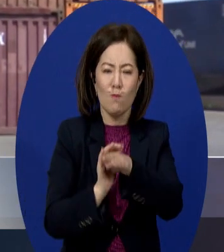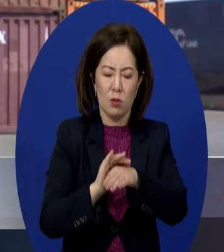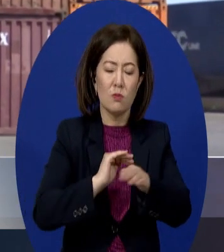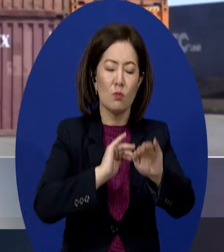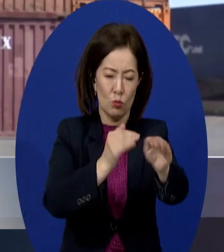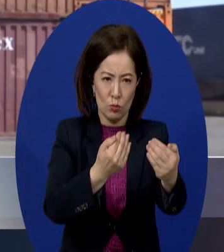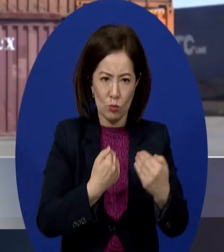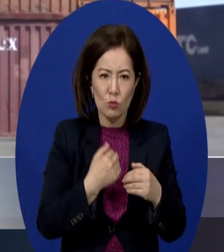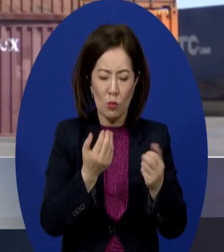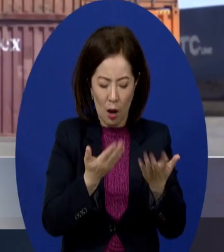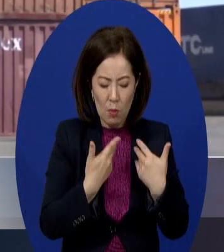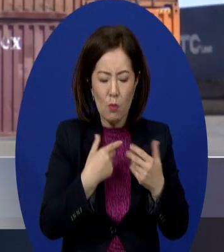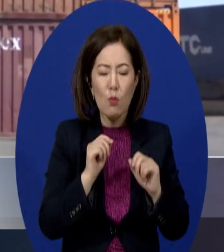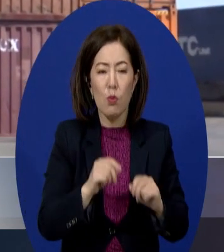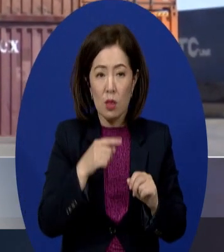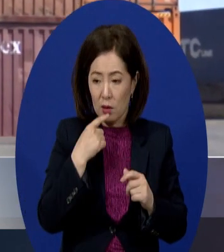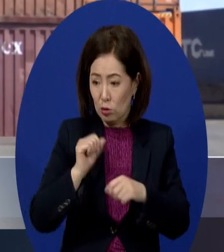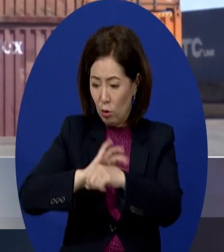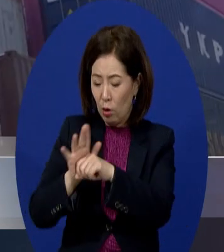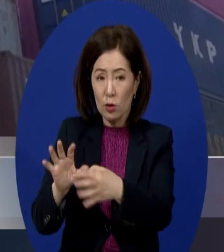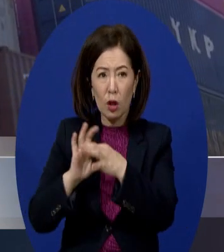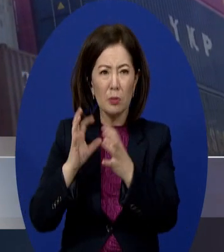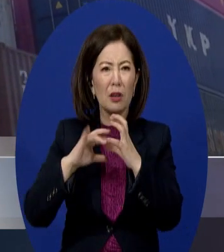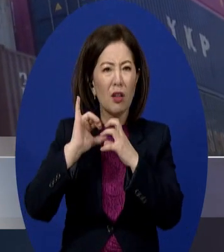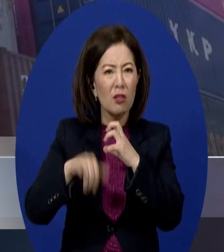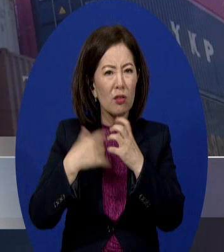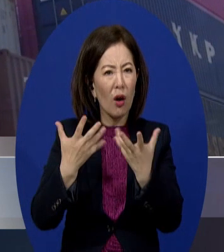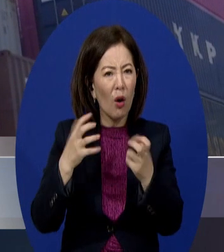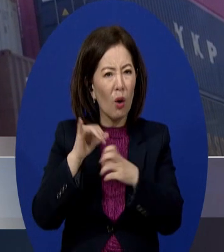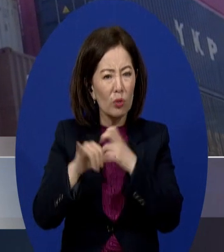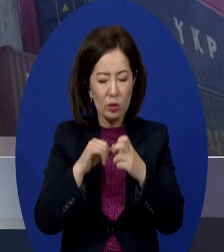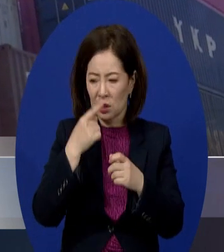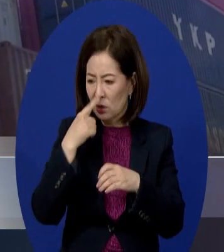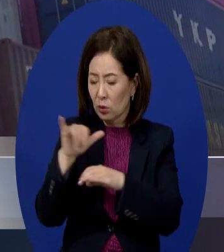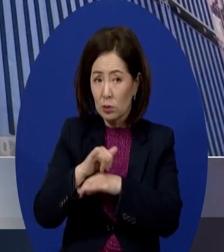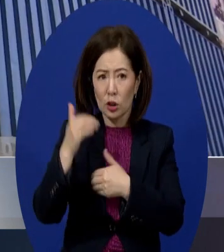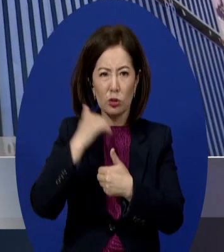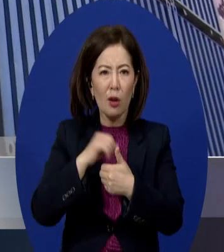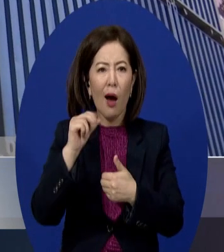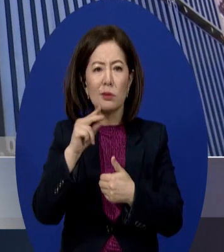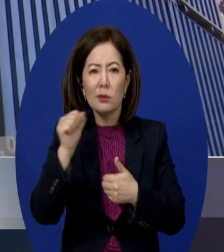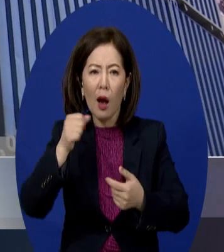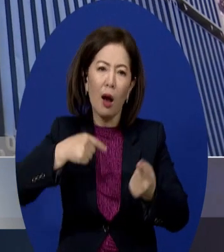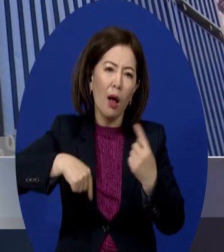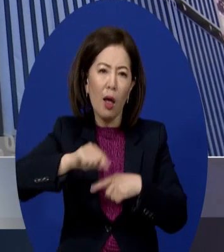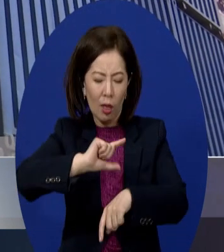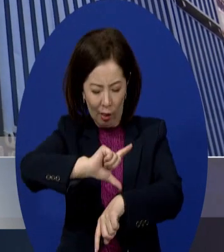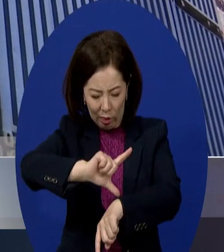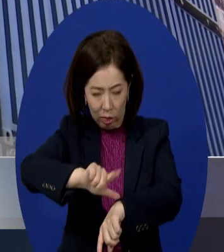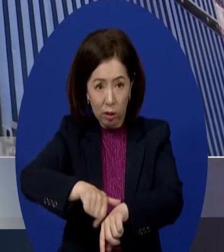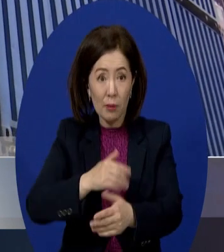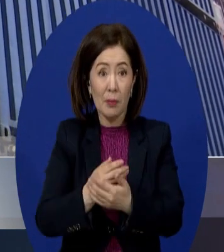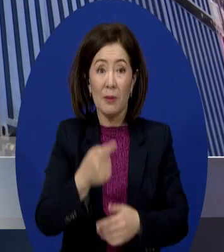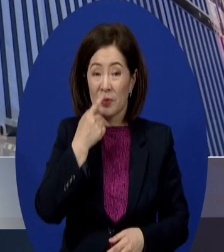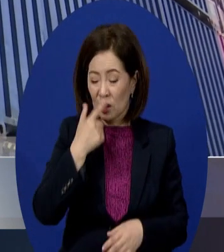төрлөө. Цар талаас тахлаас шалтгаалan дэлхийн олон улсад төдийгүй бүгд найрамд хятад улсад дотооддоо ачаа тээврийн эргэлт удаашралтай байгааг бүгд